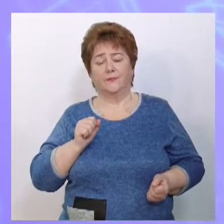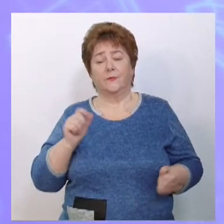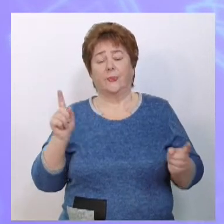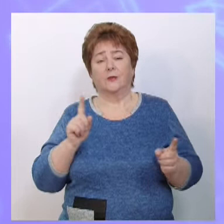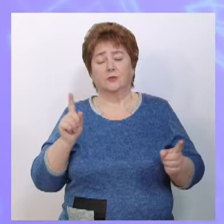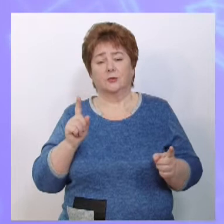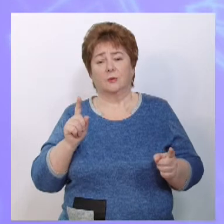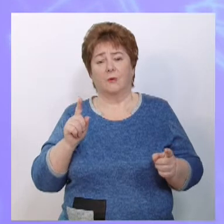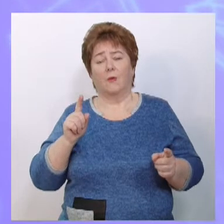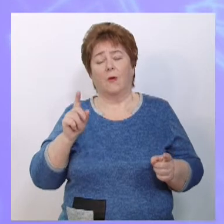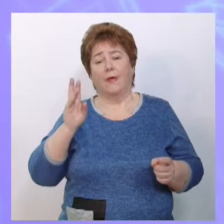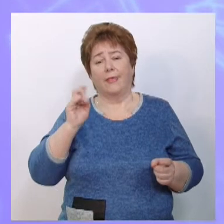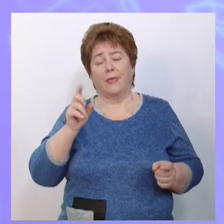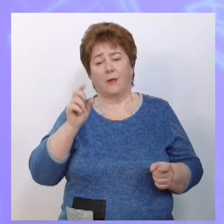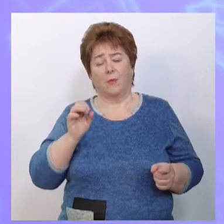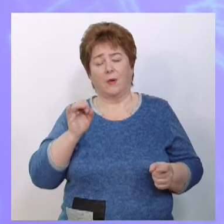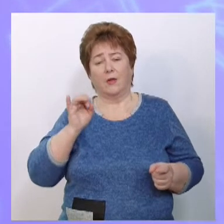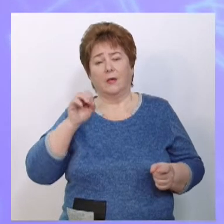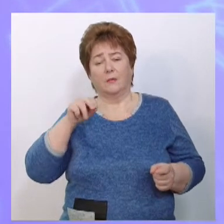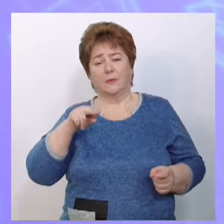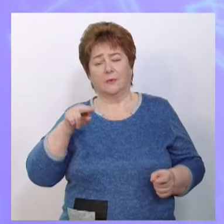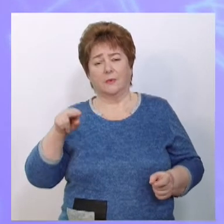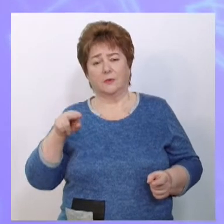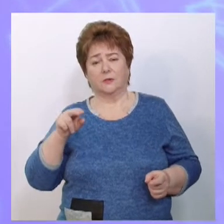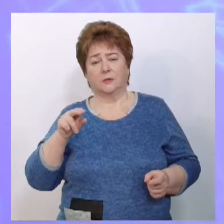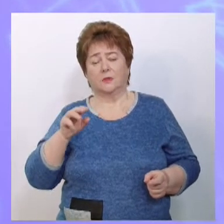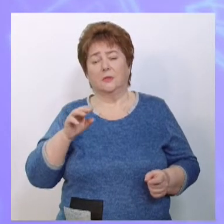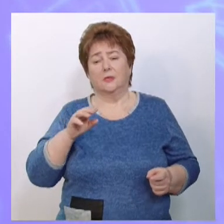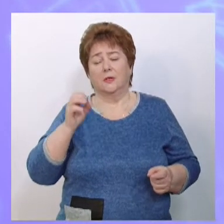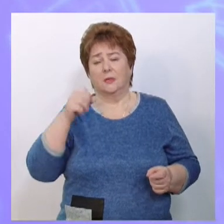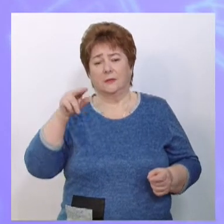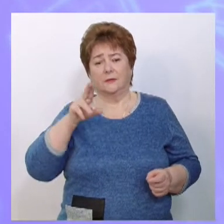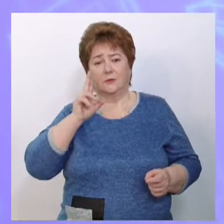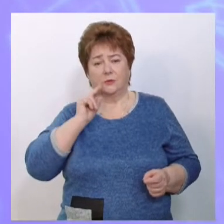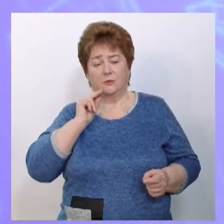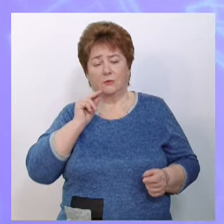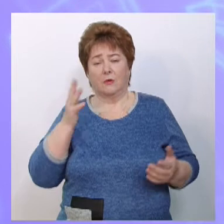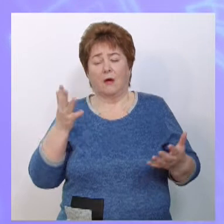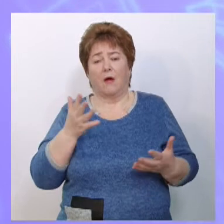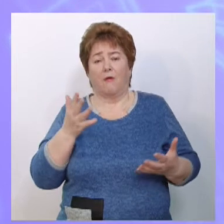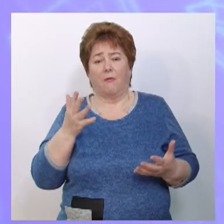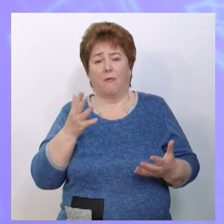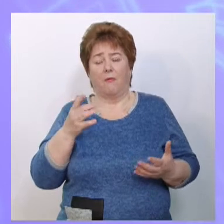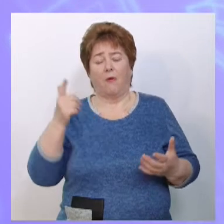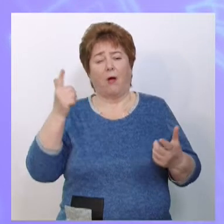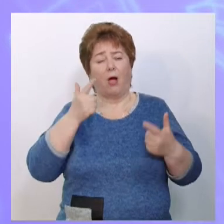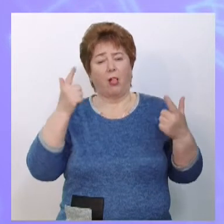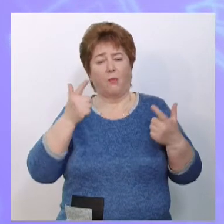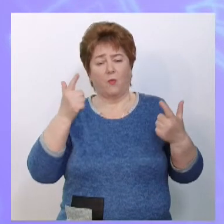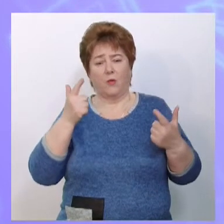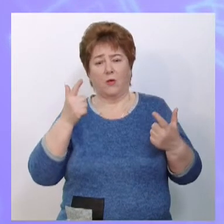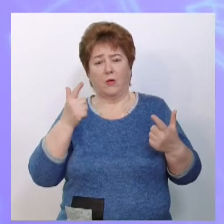Что? Небо. Именительный падеж. Единственное число. Какое?